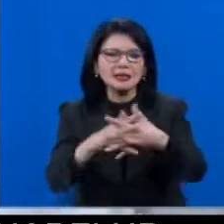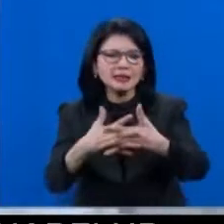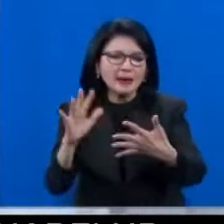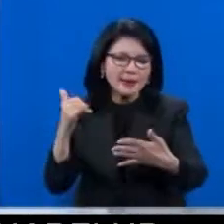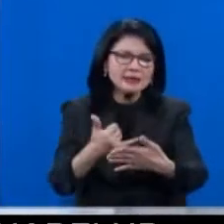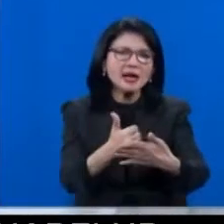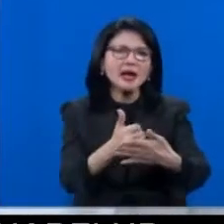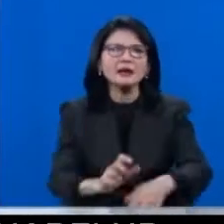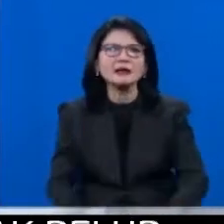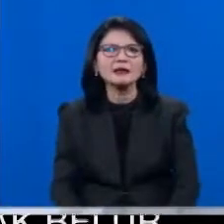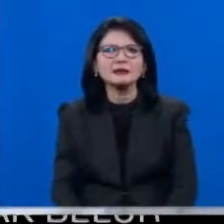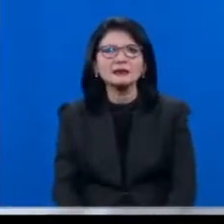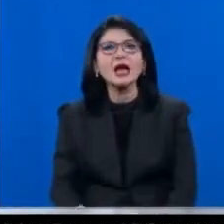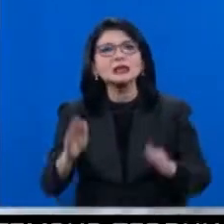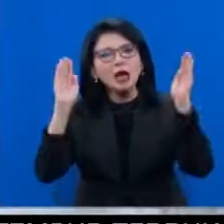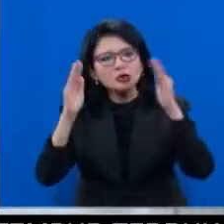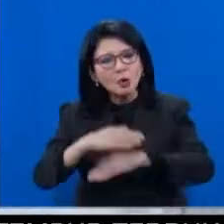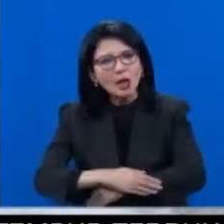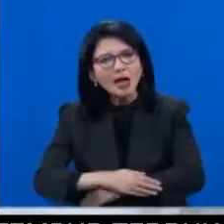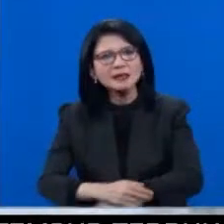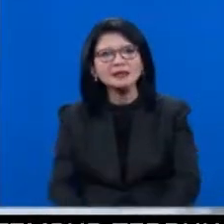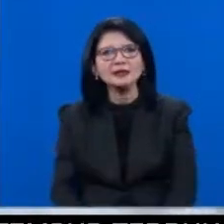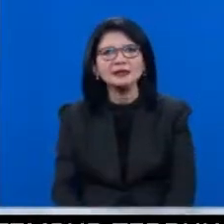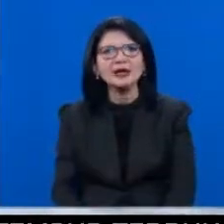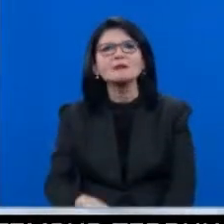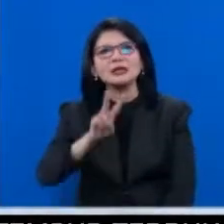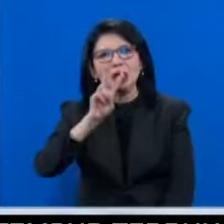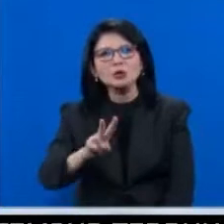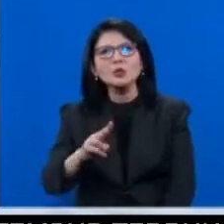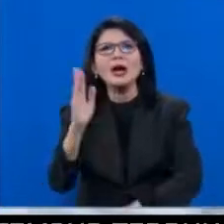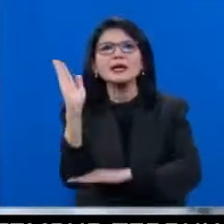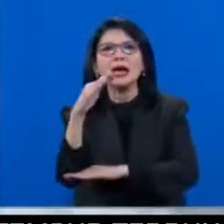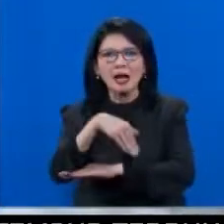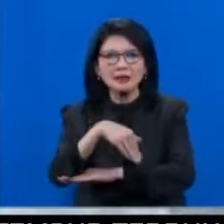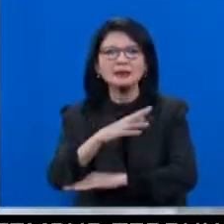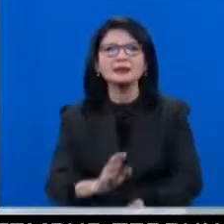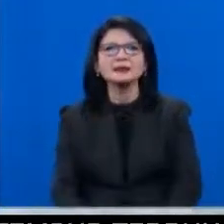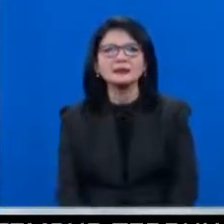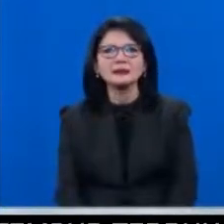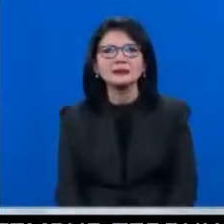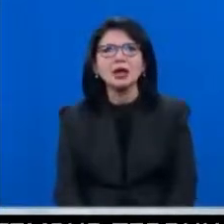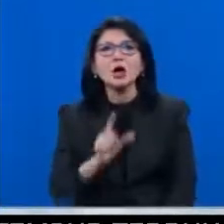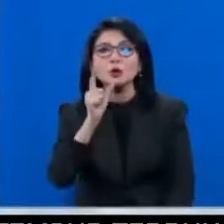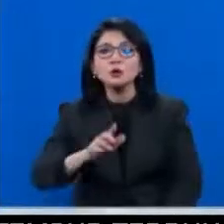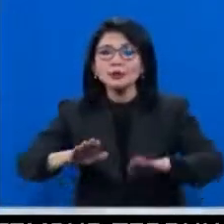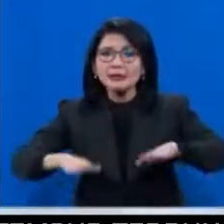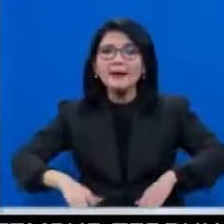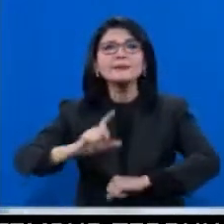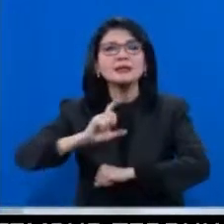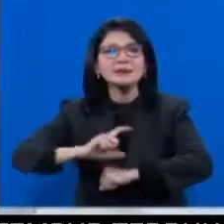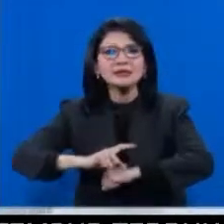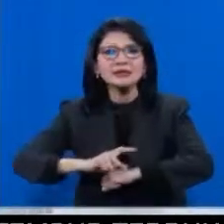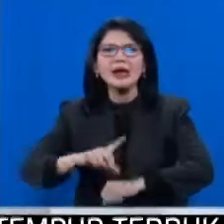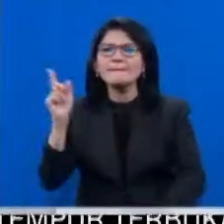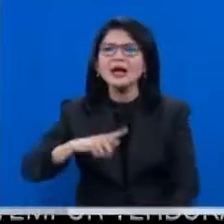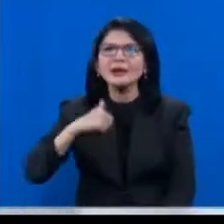itu. Dan ya sholat qiyamul lail bisa cuma hanya 2 rakaat, tidak? Ya. Untuk itikaf itu ya memang paling baik